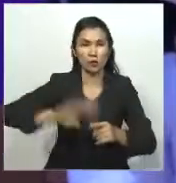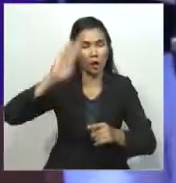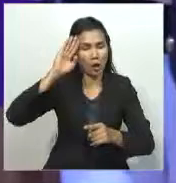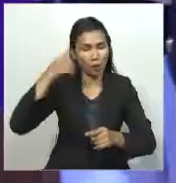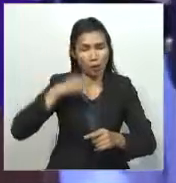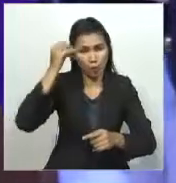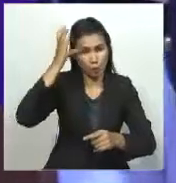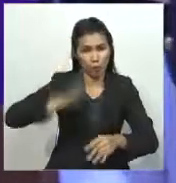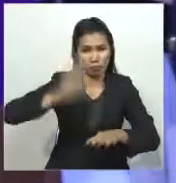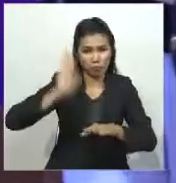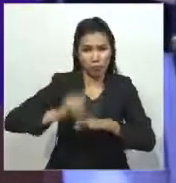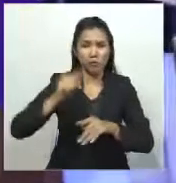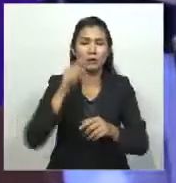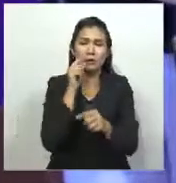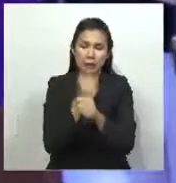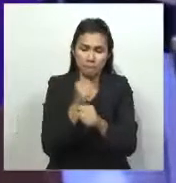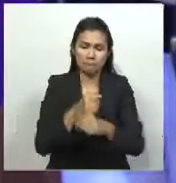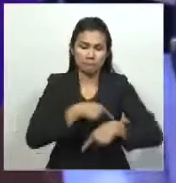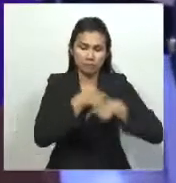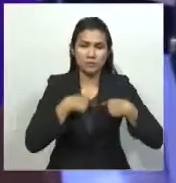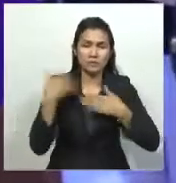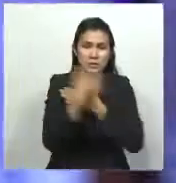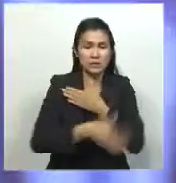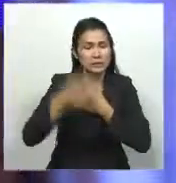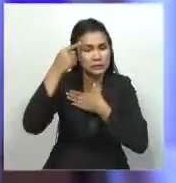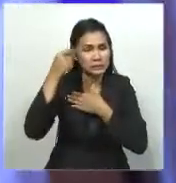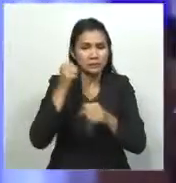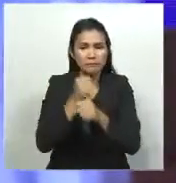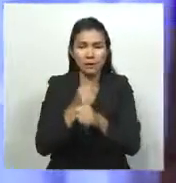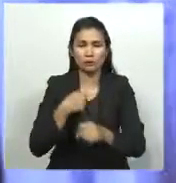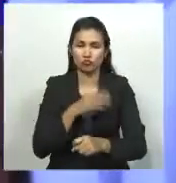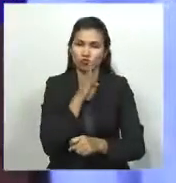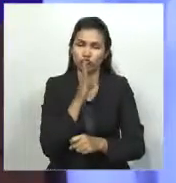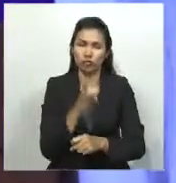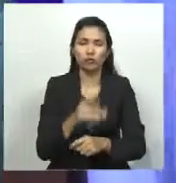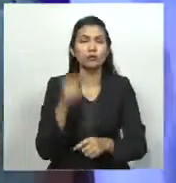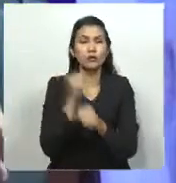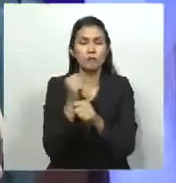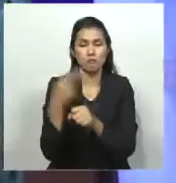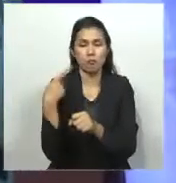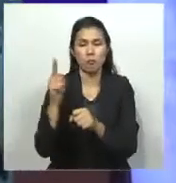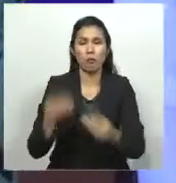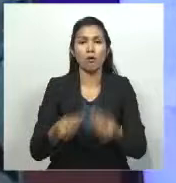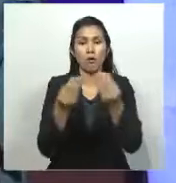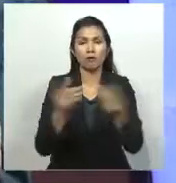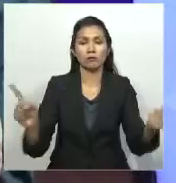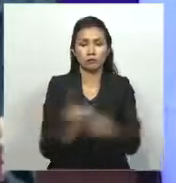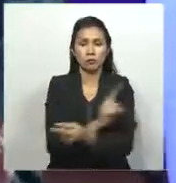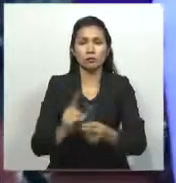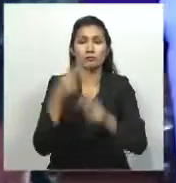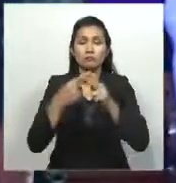ที่มีความรู้ความสามารถอุทิศกำลังกายกำลังความคิดปฏิบัติงานด้วยความซื่อสัตย์ทำคุณประโยชน์ต่อสังคมสร้